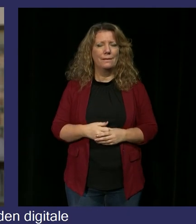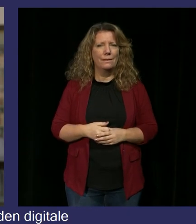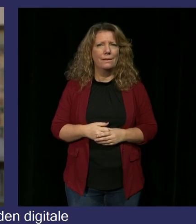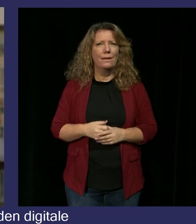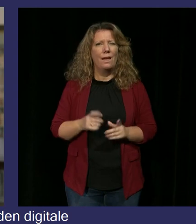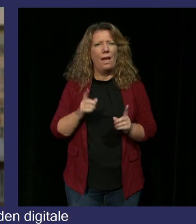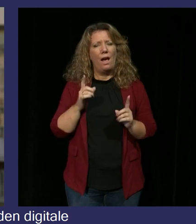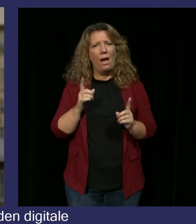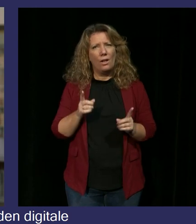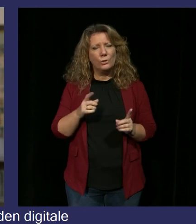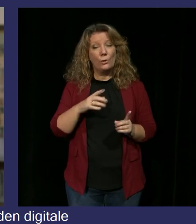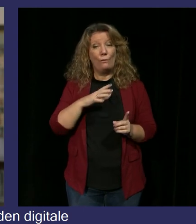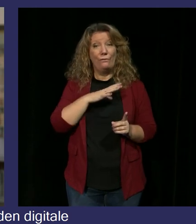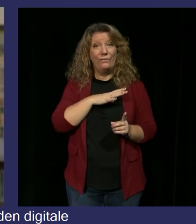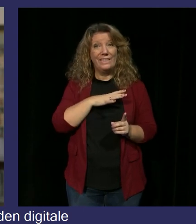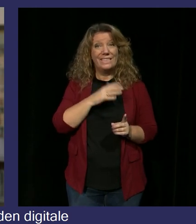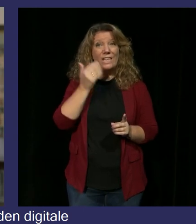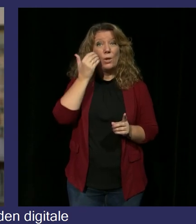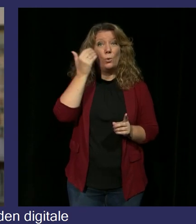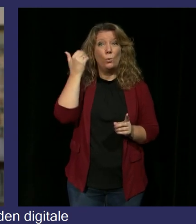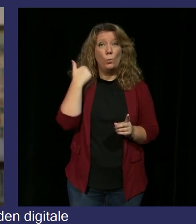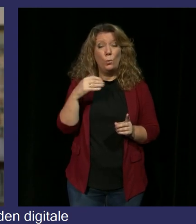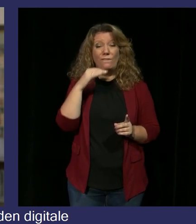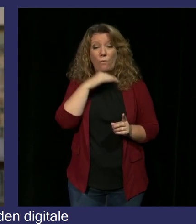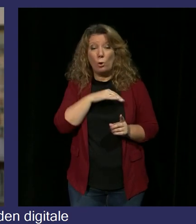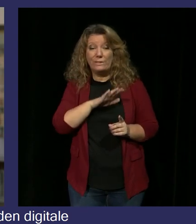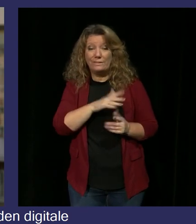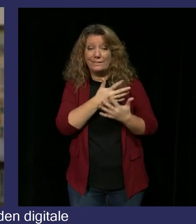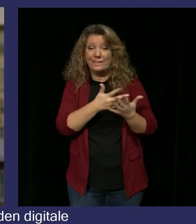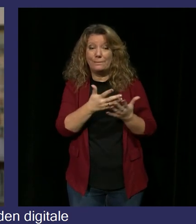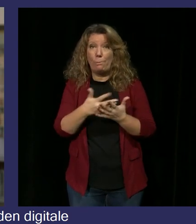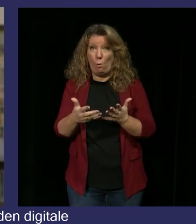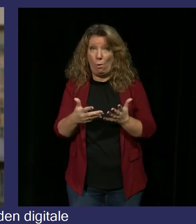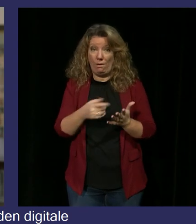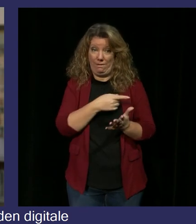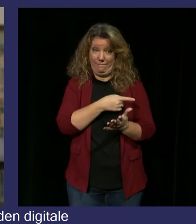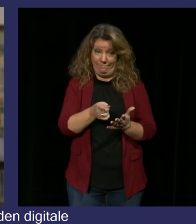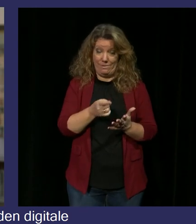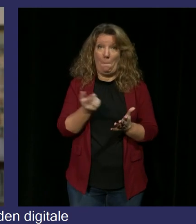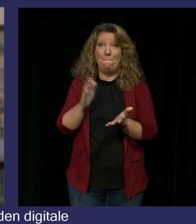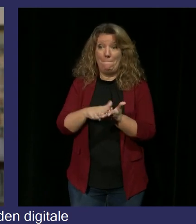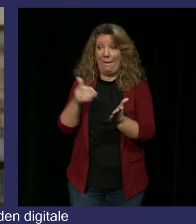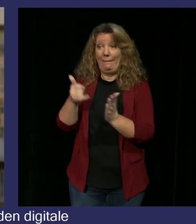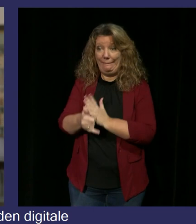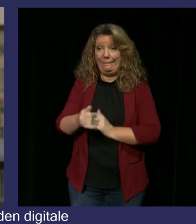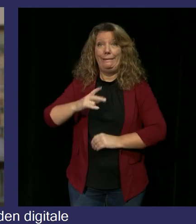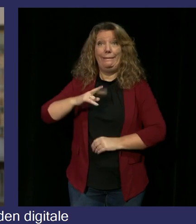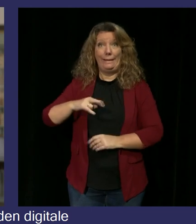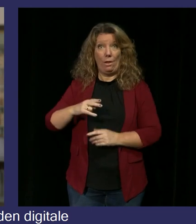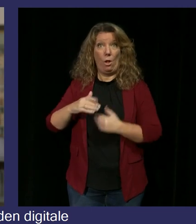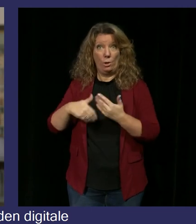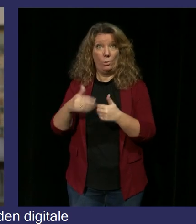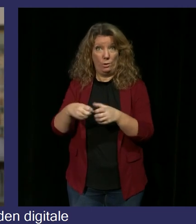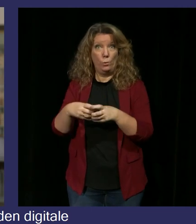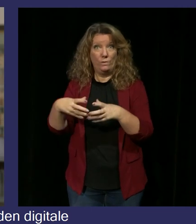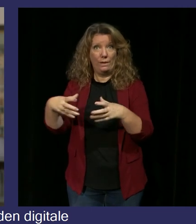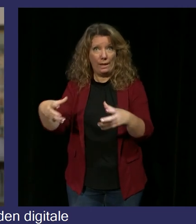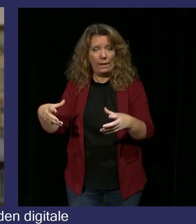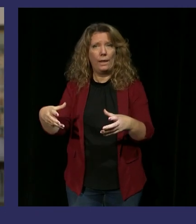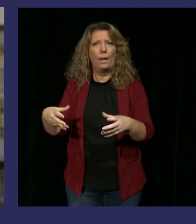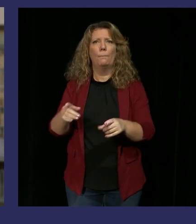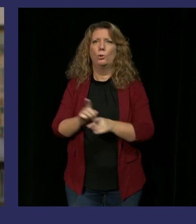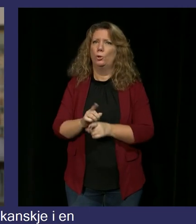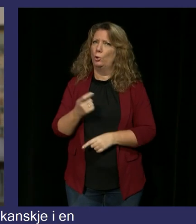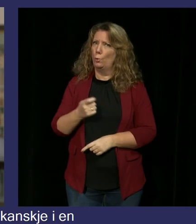Men ikke sant? Hvis urfolksspråk skal kunne være med i den digitale utviklingen, så må noe